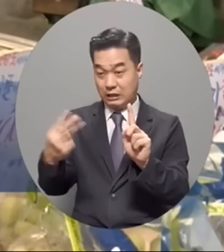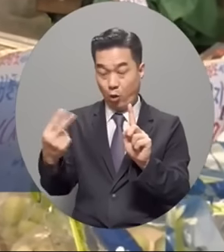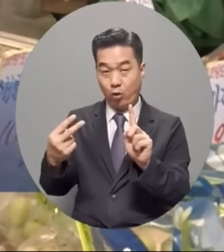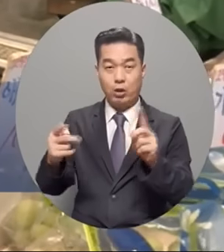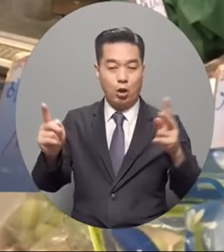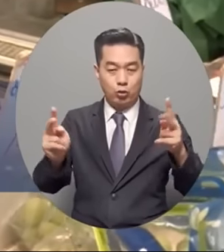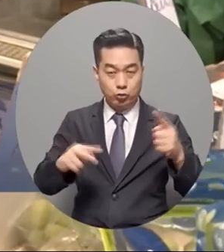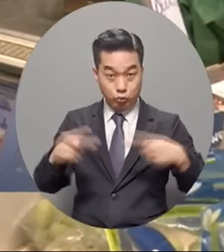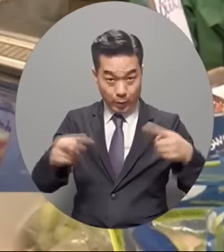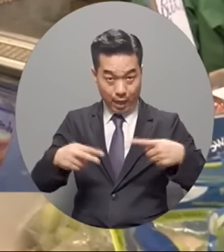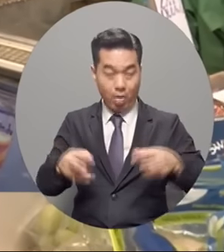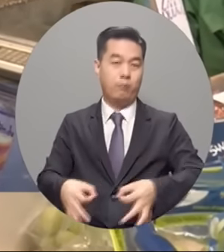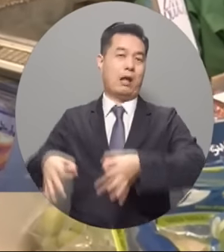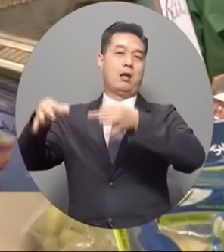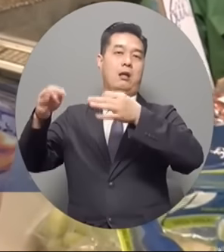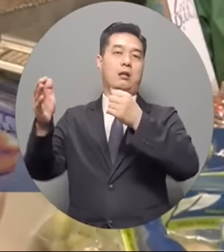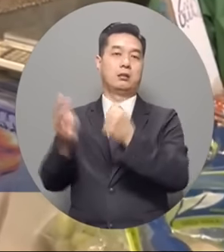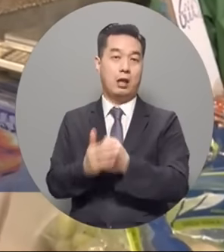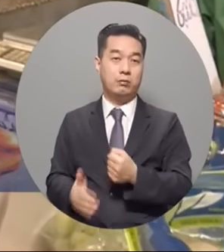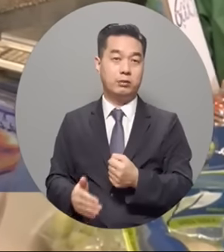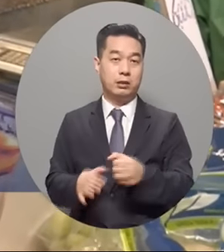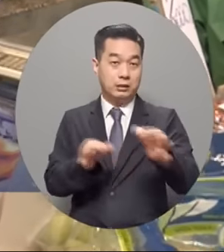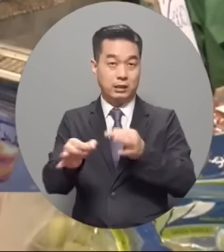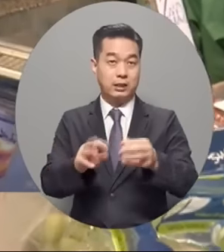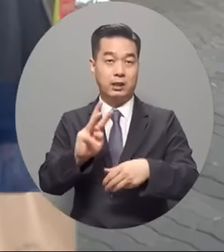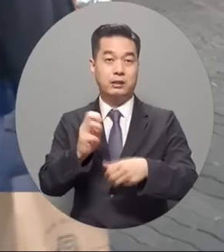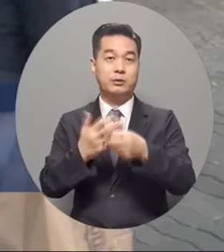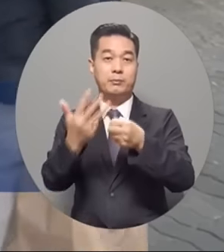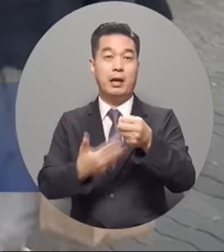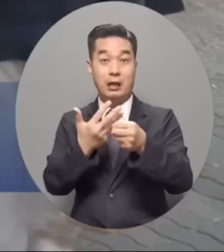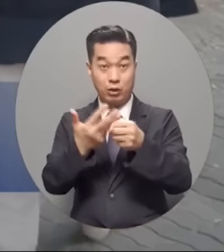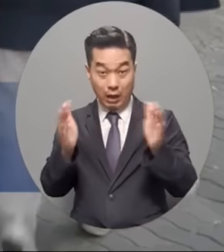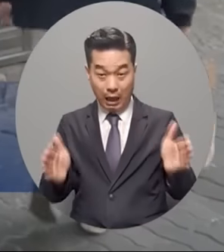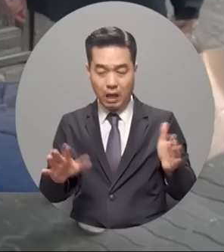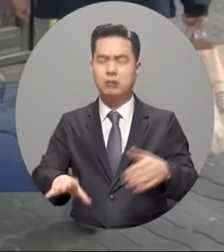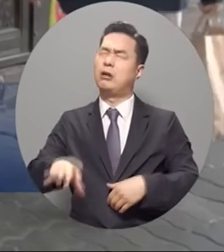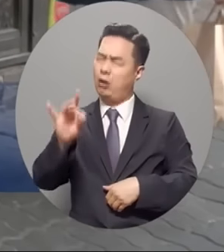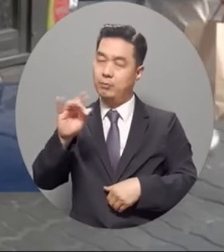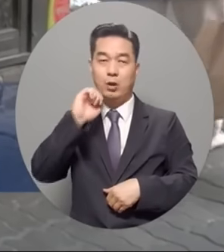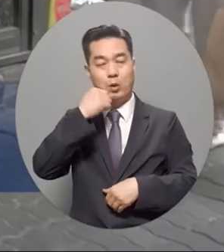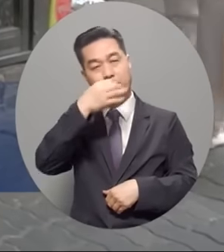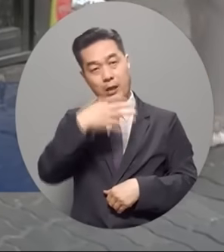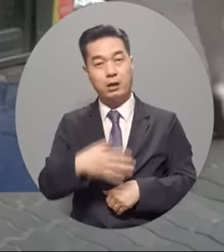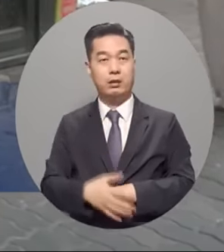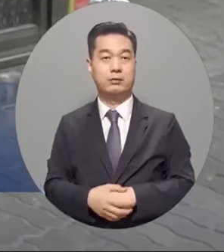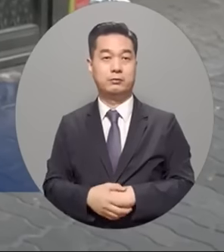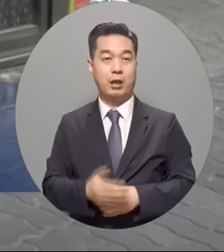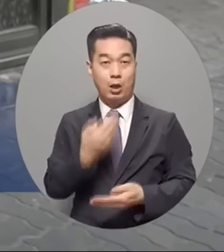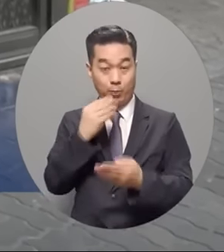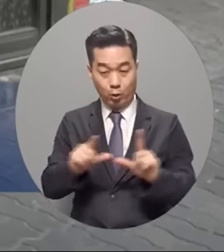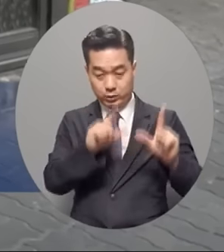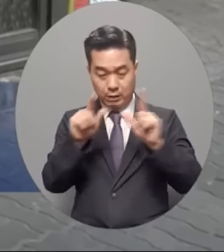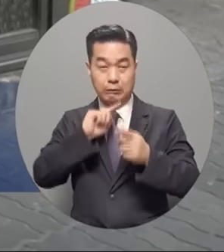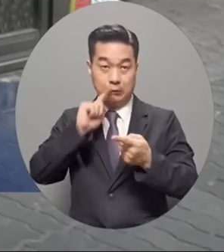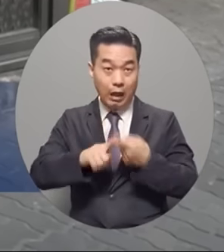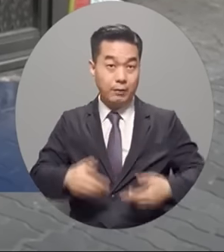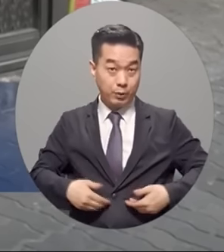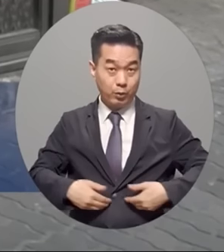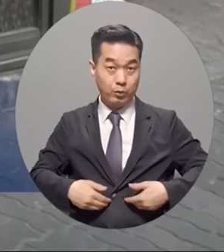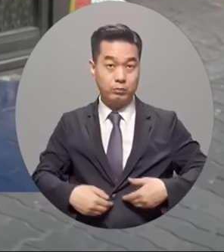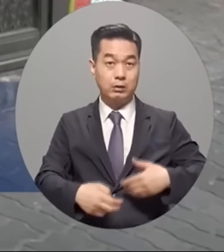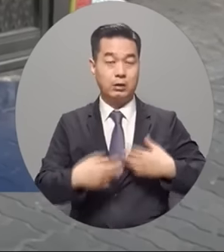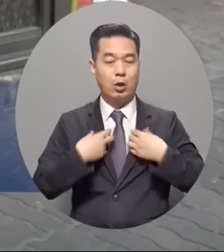38년만 했는데 이렇게 힘든 건 처음이에요. 먹고 사는 거는 안 할 수가 없으니까 의료비나 이런 거는 안